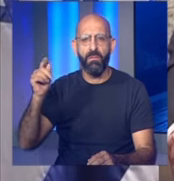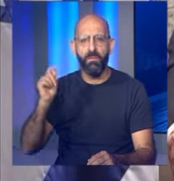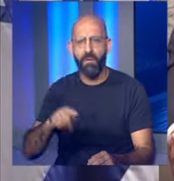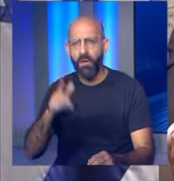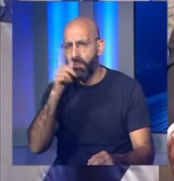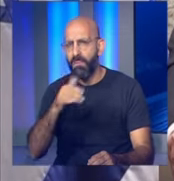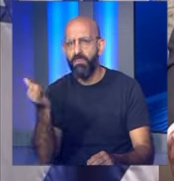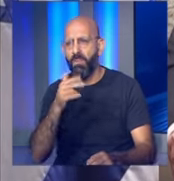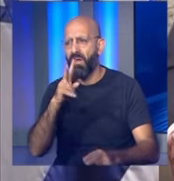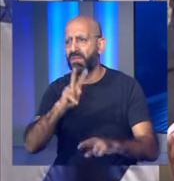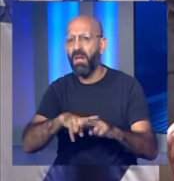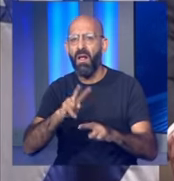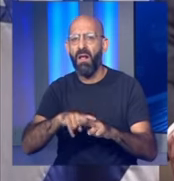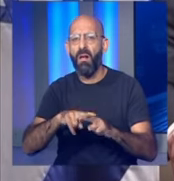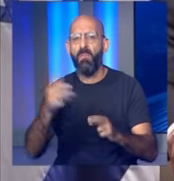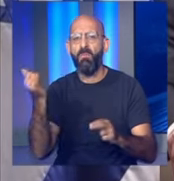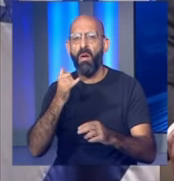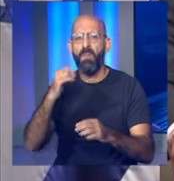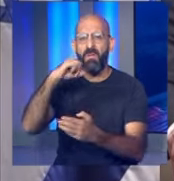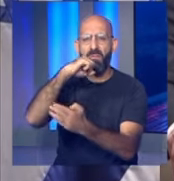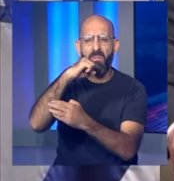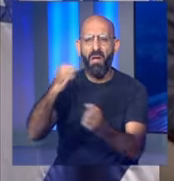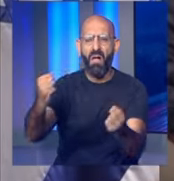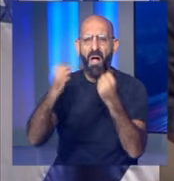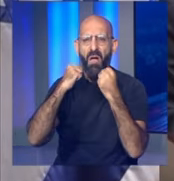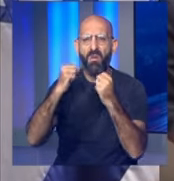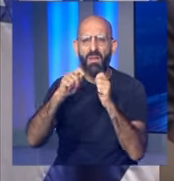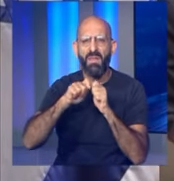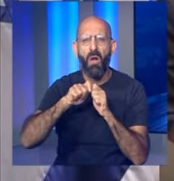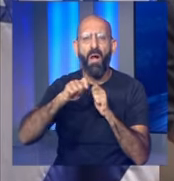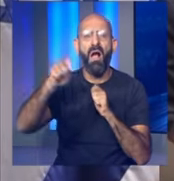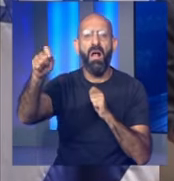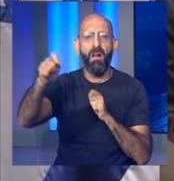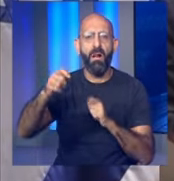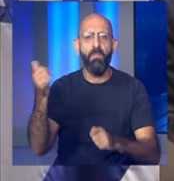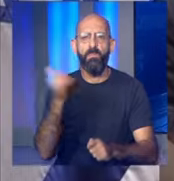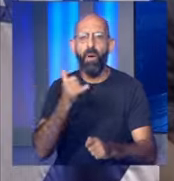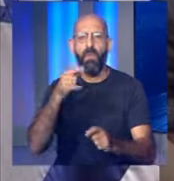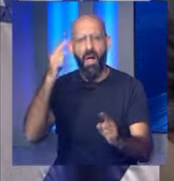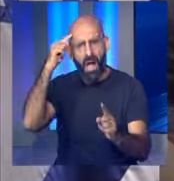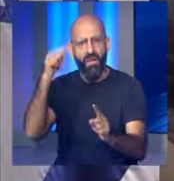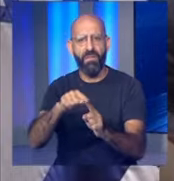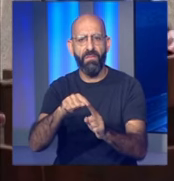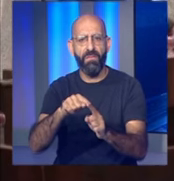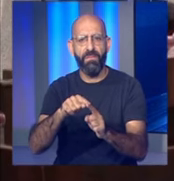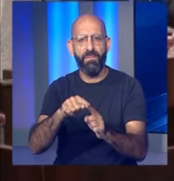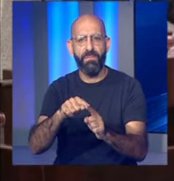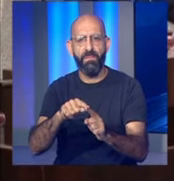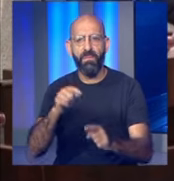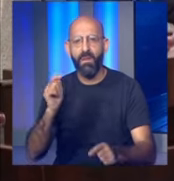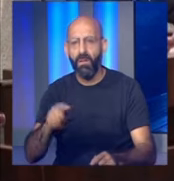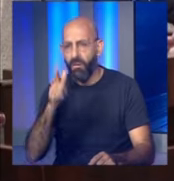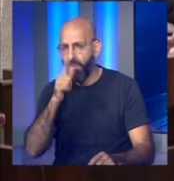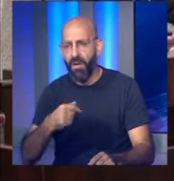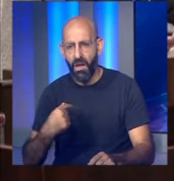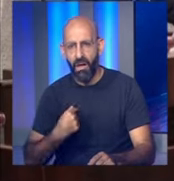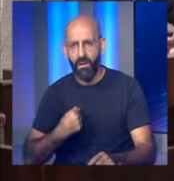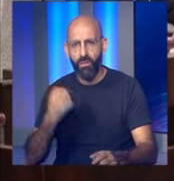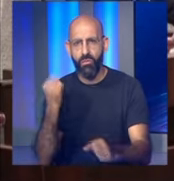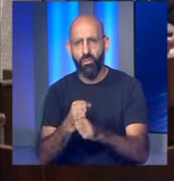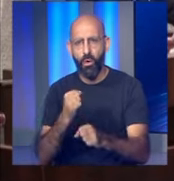بحرب تغير وجه الشرق الأوسط، ونحن أثبتنا مرة أخرى أن الذراع الإسرائيلية الطويلة قادرة على الوصول